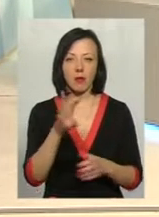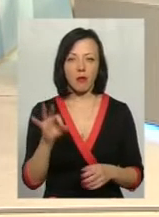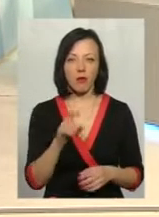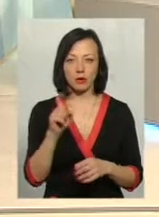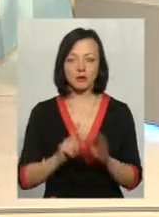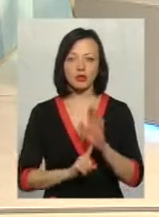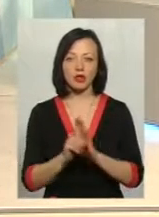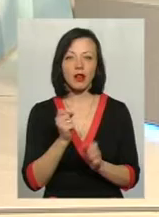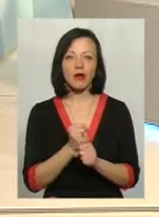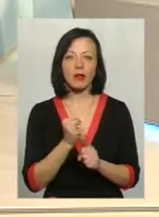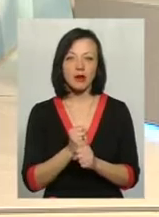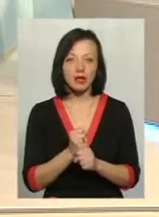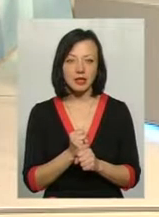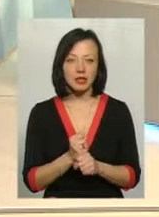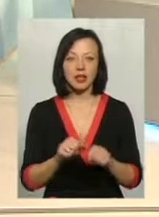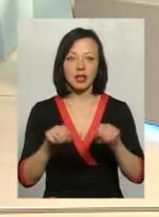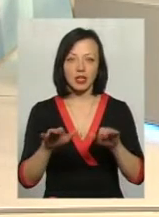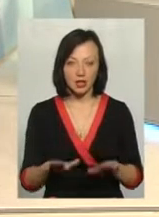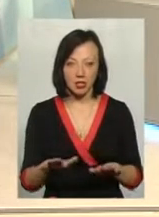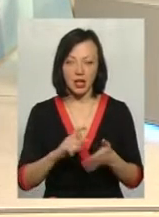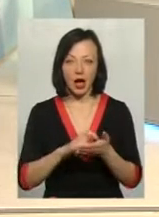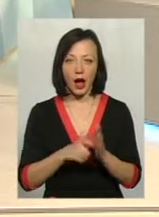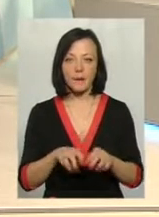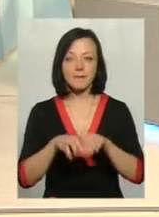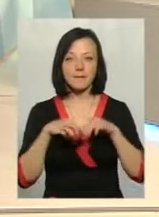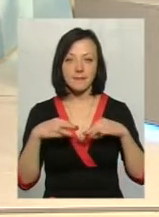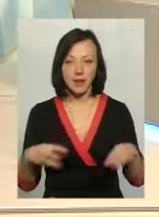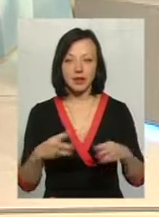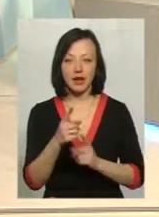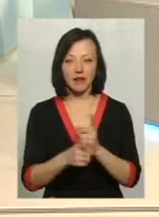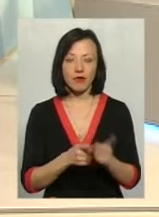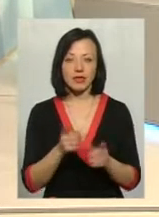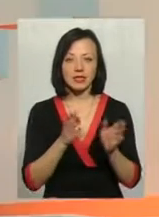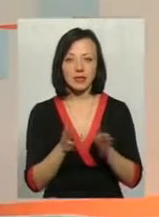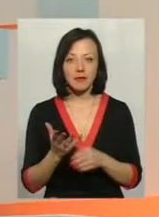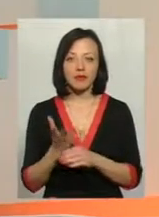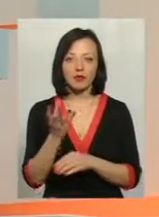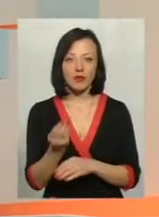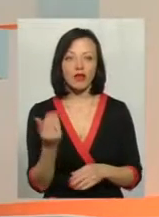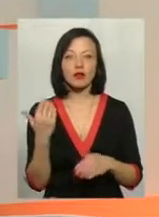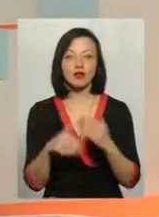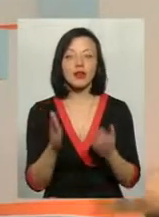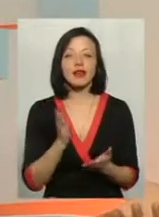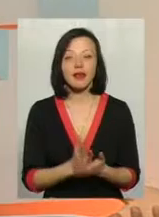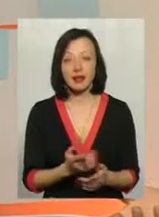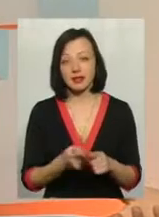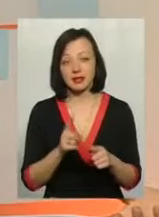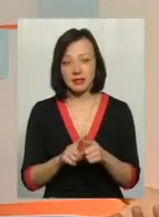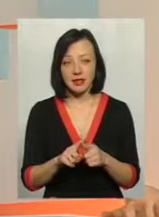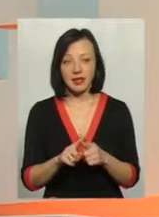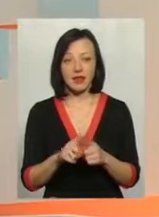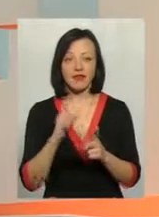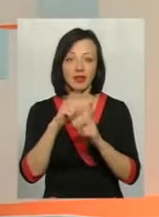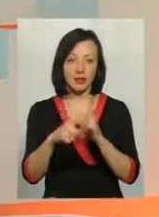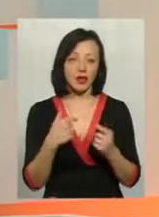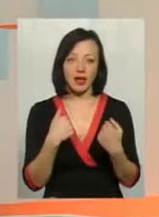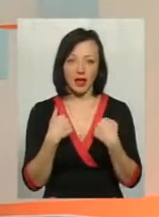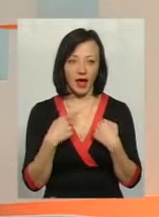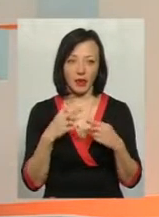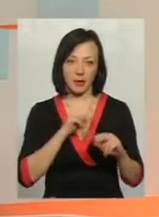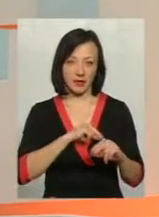щось робити. Тобто рішення Кабміну щодо реформи системи фінансування, воно вже є. Це відповідь скептикам. Зрозумійте, я не